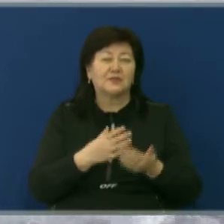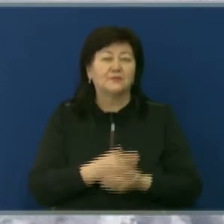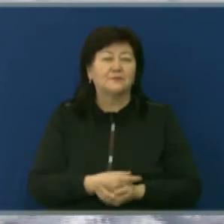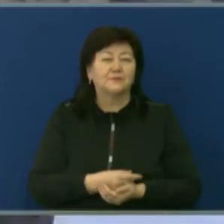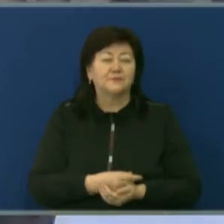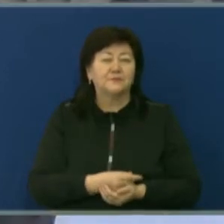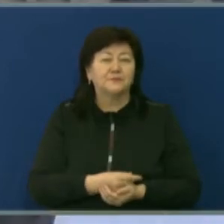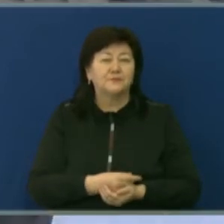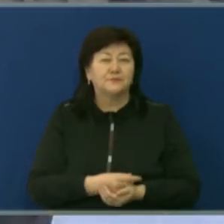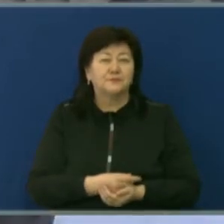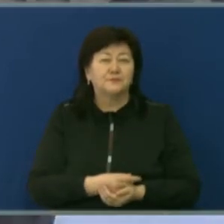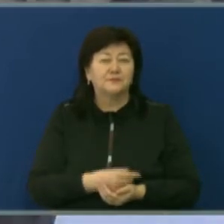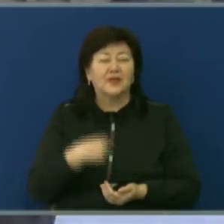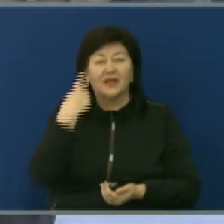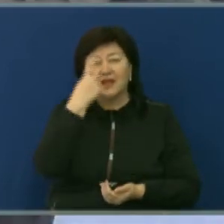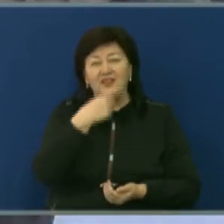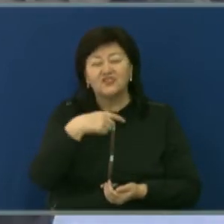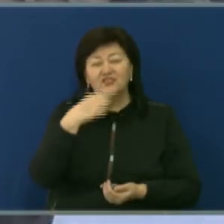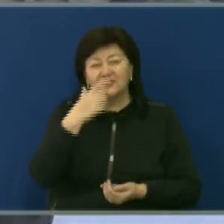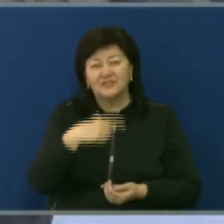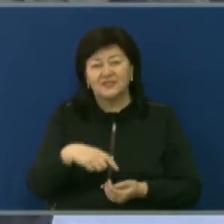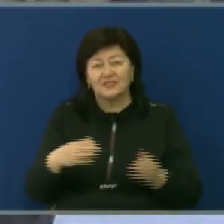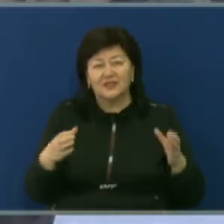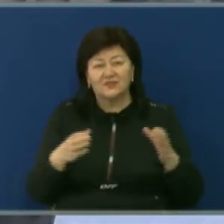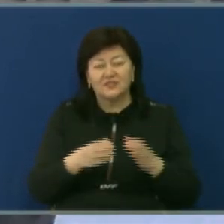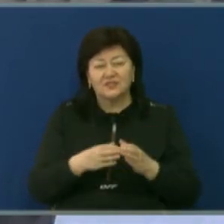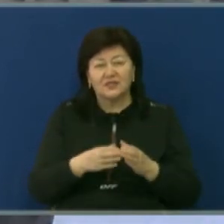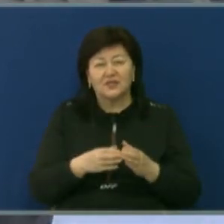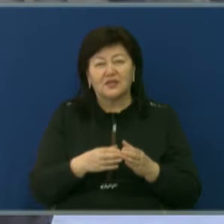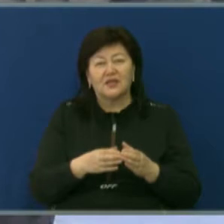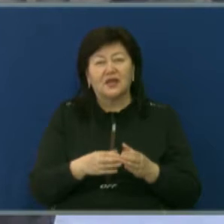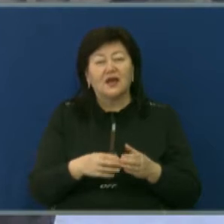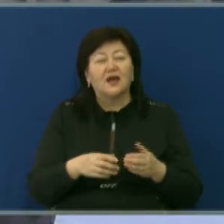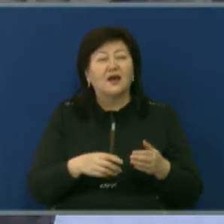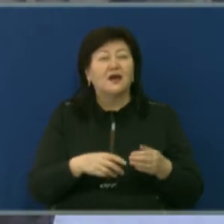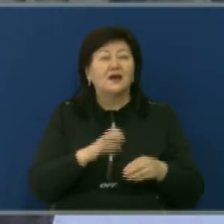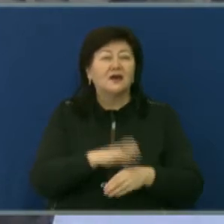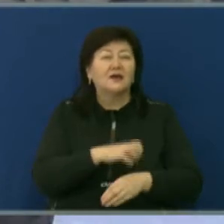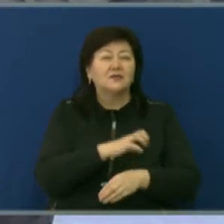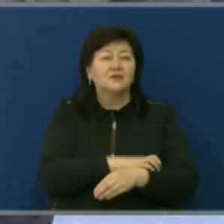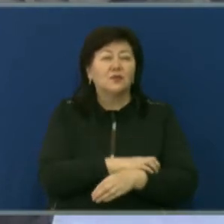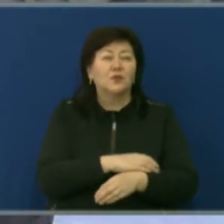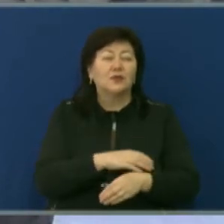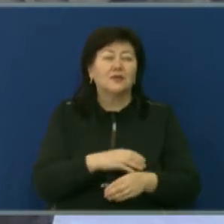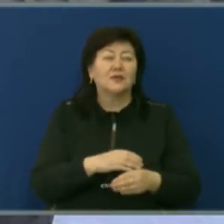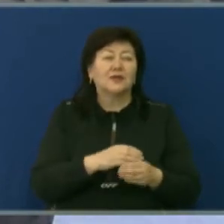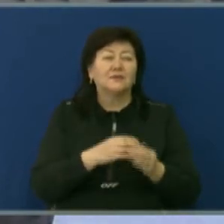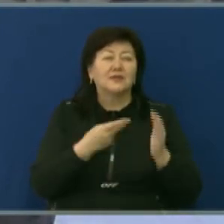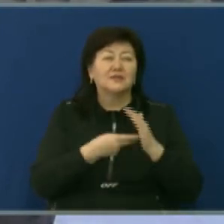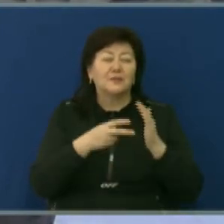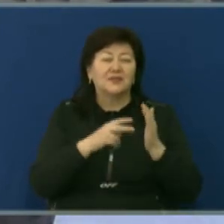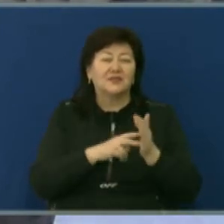противника. С личным составом батареи провожу контрольно-тактические занятия. Личный состав батареи